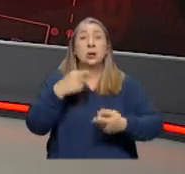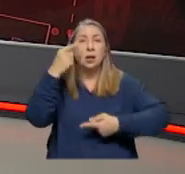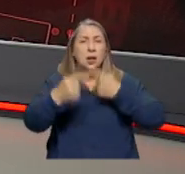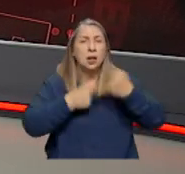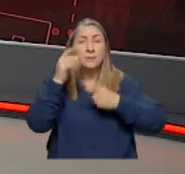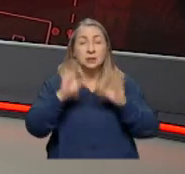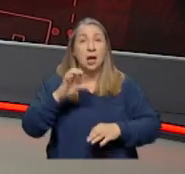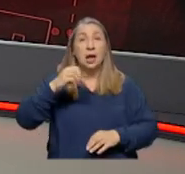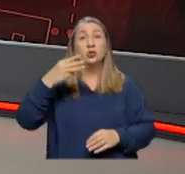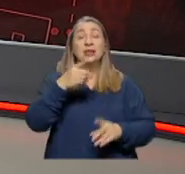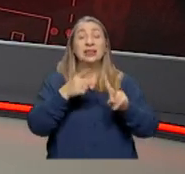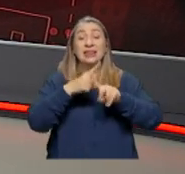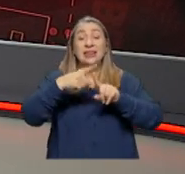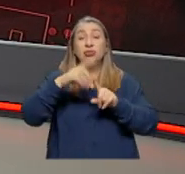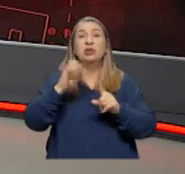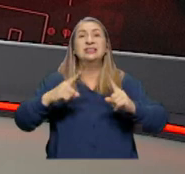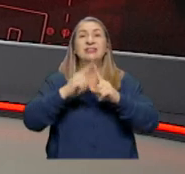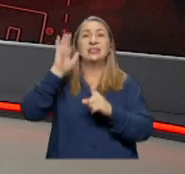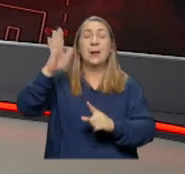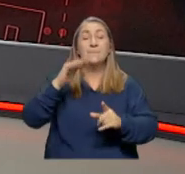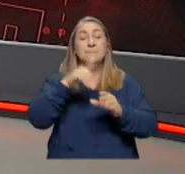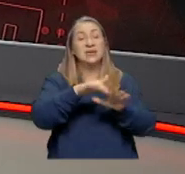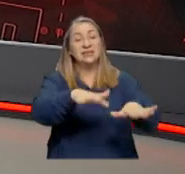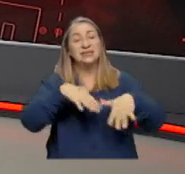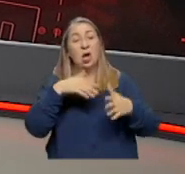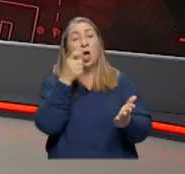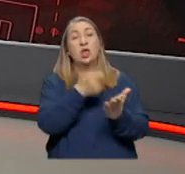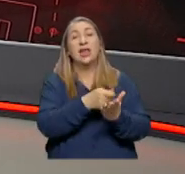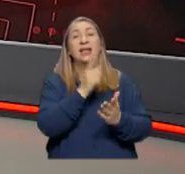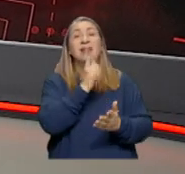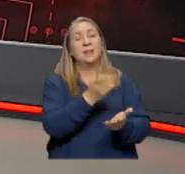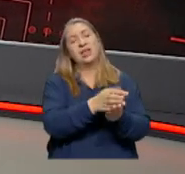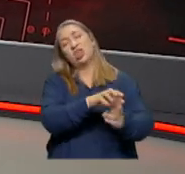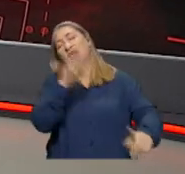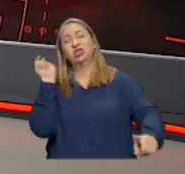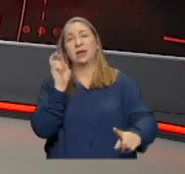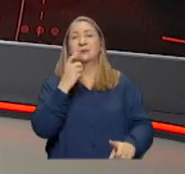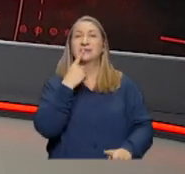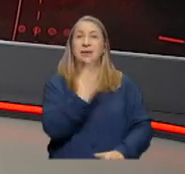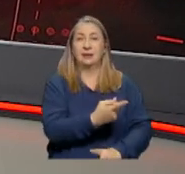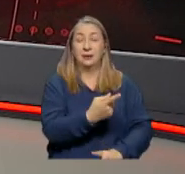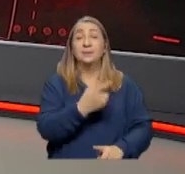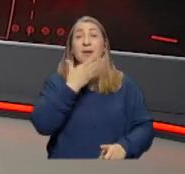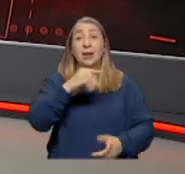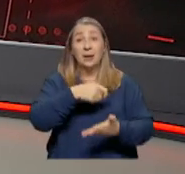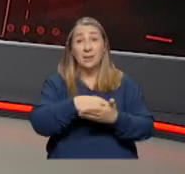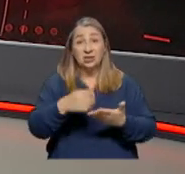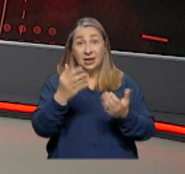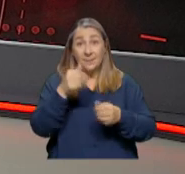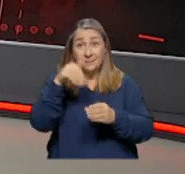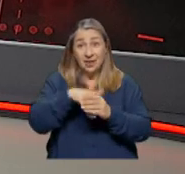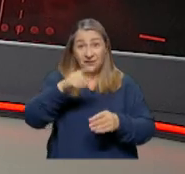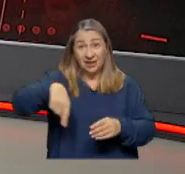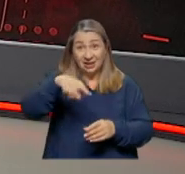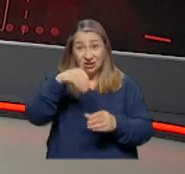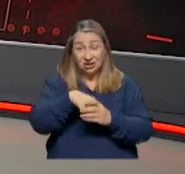oturdu Erdoğan NATO zirvesine giderken meclise ödenek talebini geri çekin çağrısı yaptı emekli maaşı alan